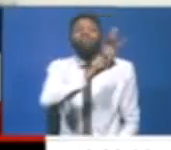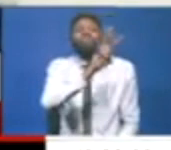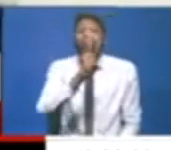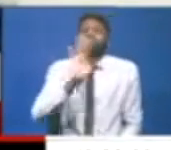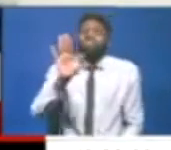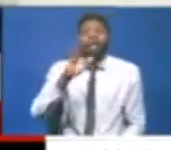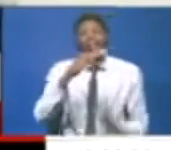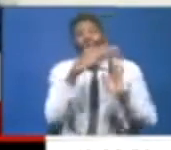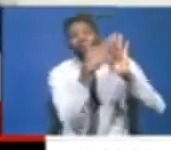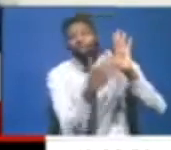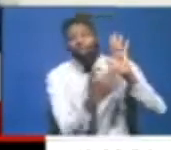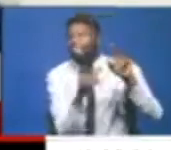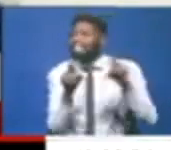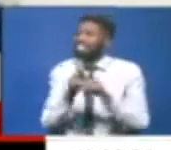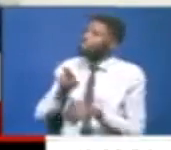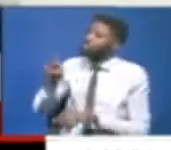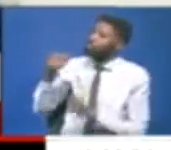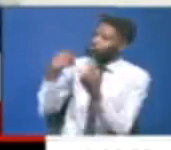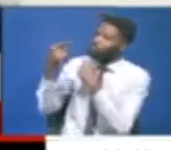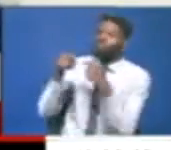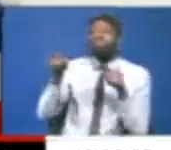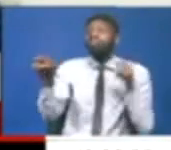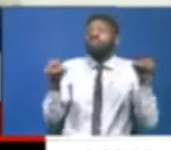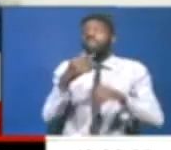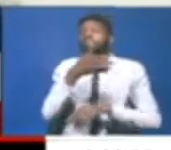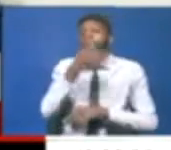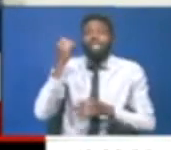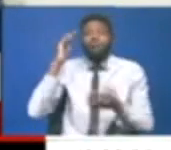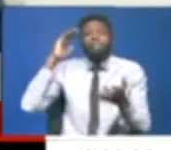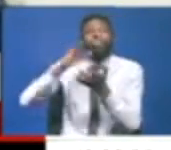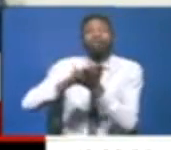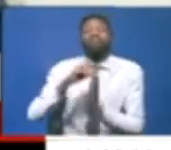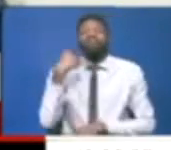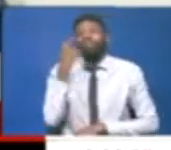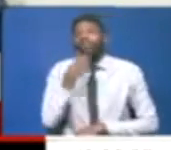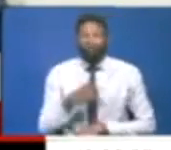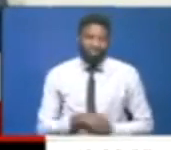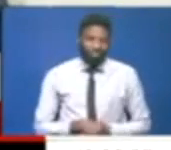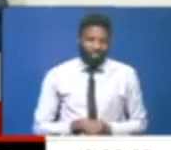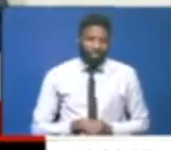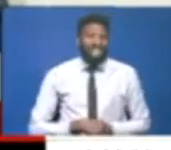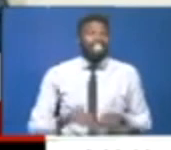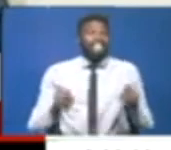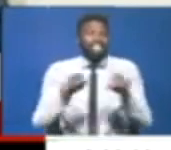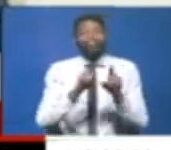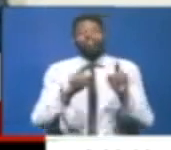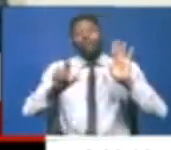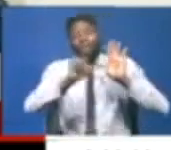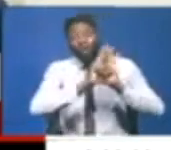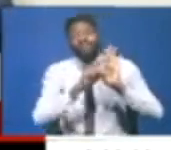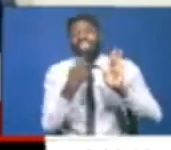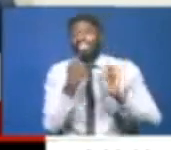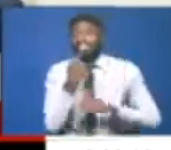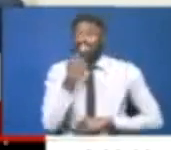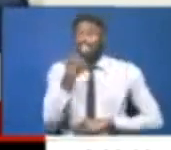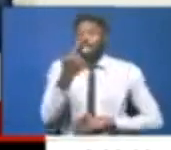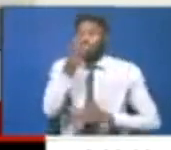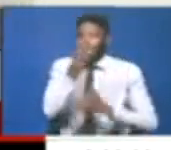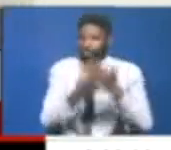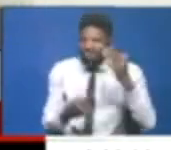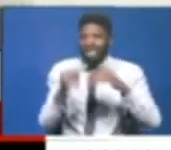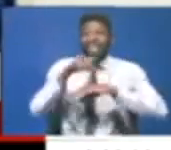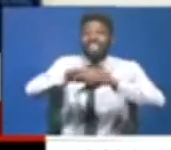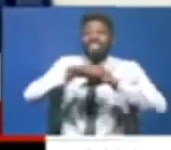nani basi tutaweza kumwamini? Na katika mujibu wa sheria pia kuna ile sehemu ambayo inaita kwa kimombo